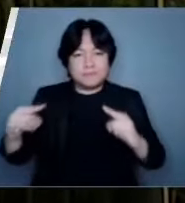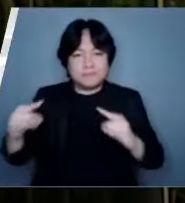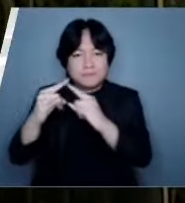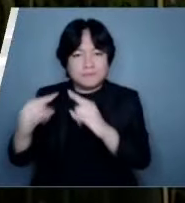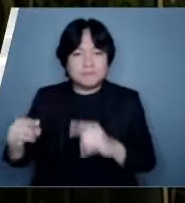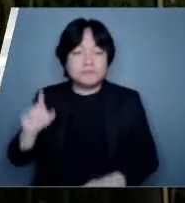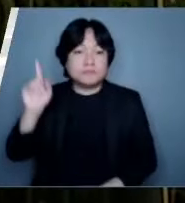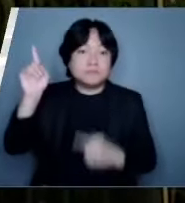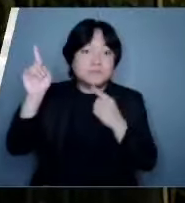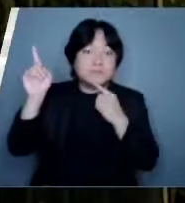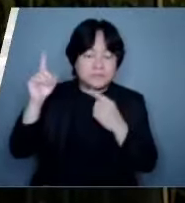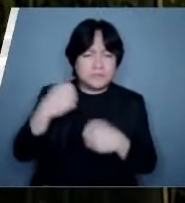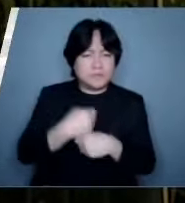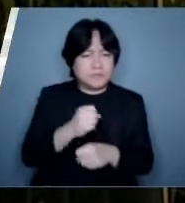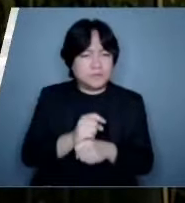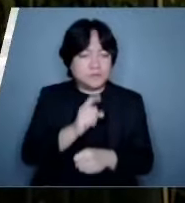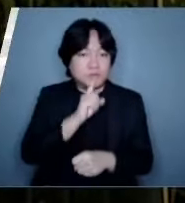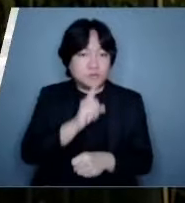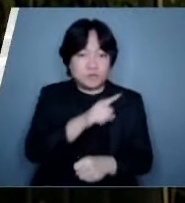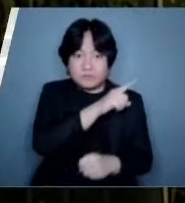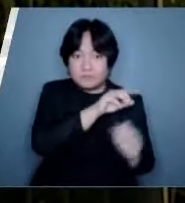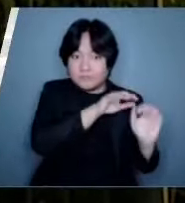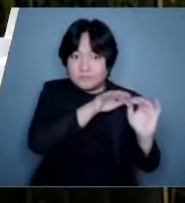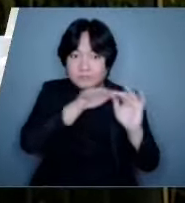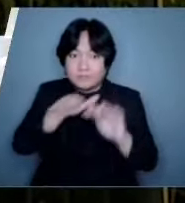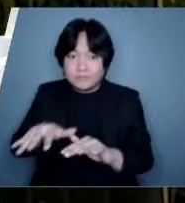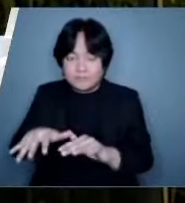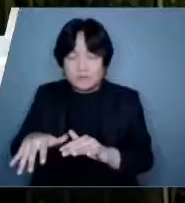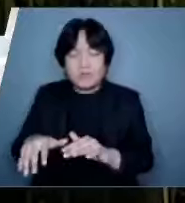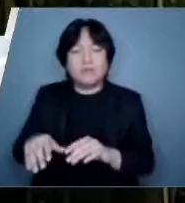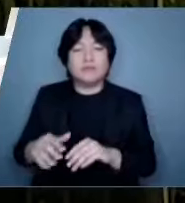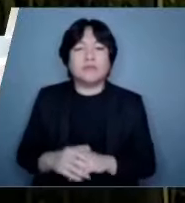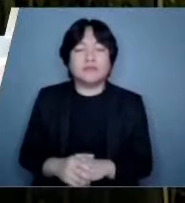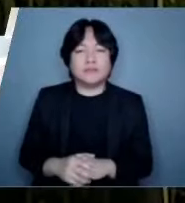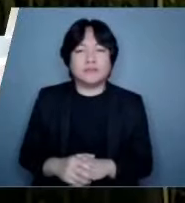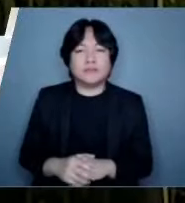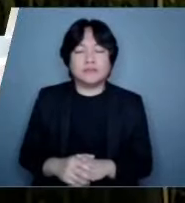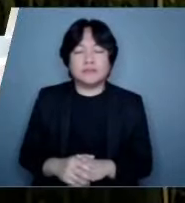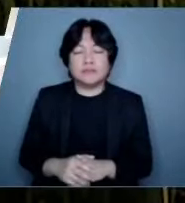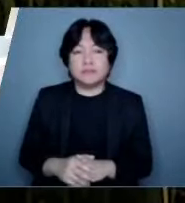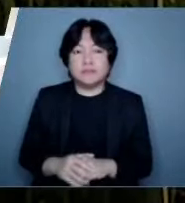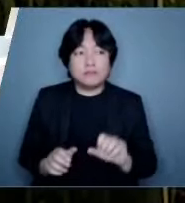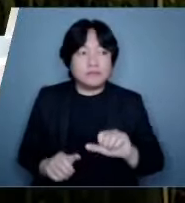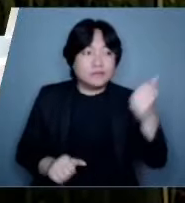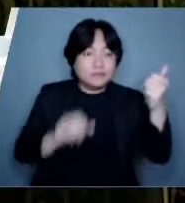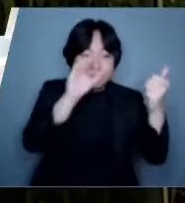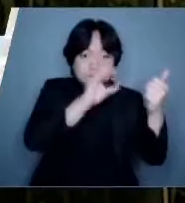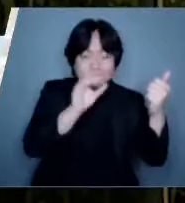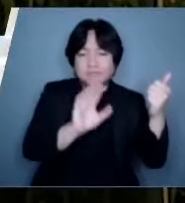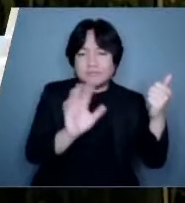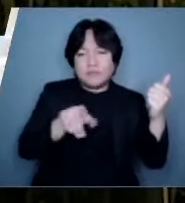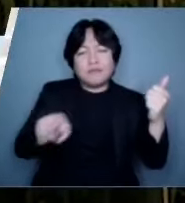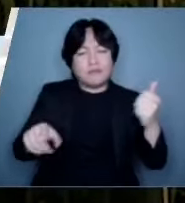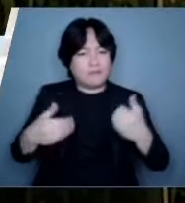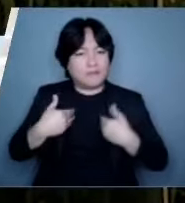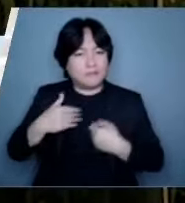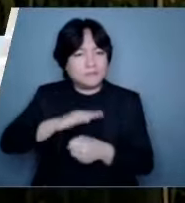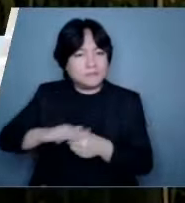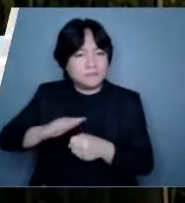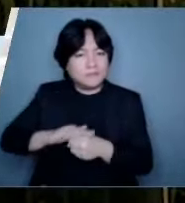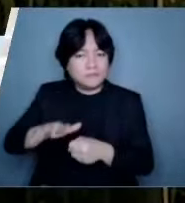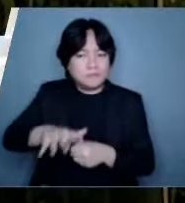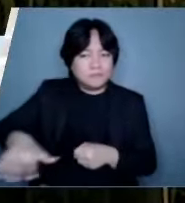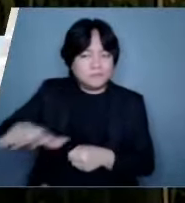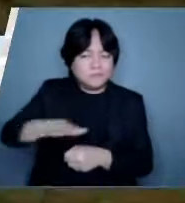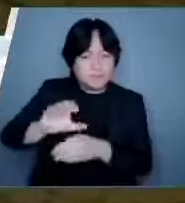sulit po talaga yung punta nila na hindi na po sila pupunta o maghahanap ng iba pang lugar na para gawin yung ibang bagay na gustong gawin nila na